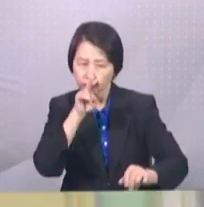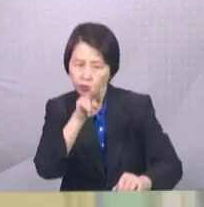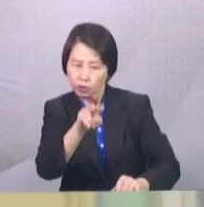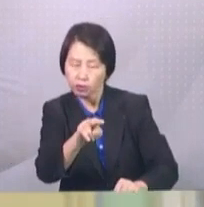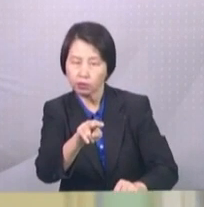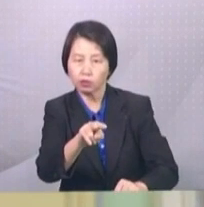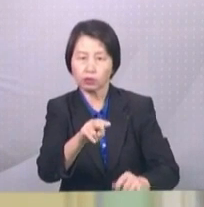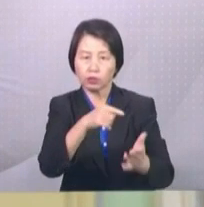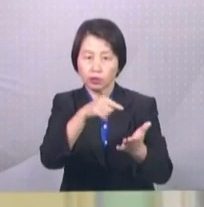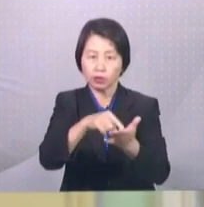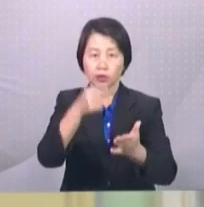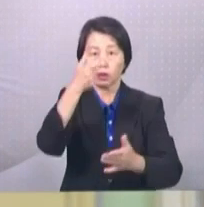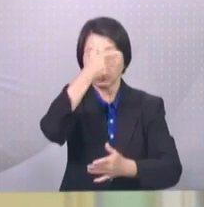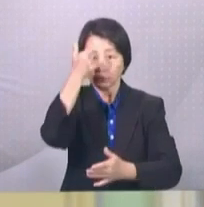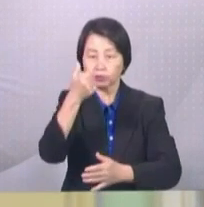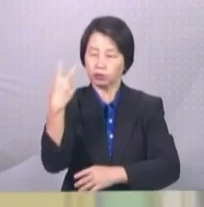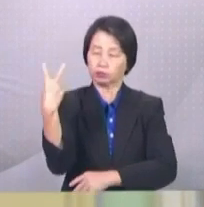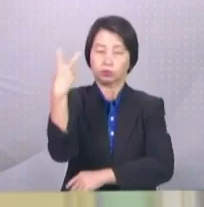ini sebab